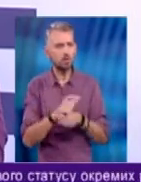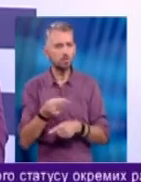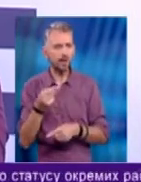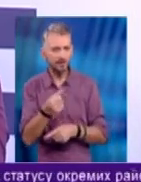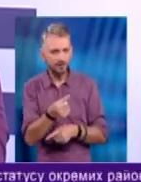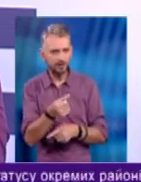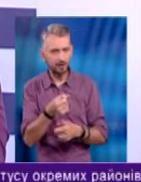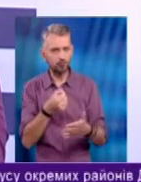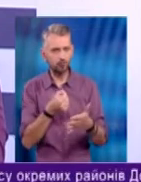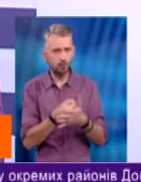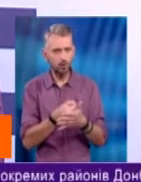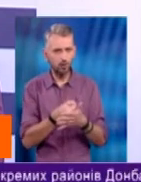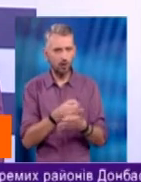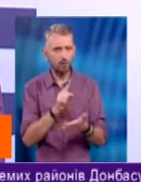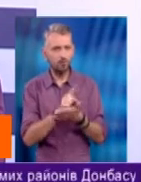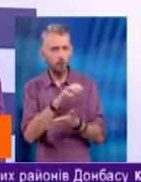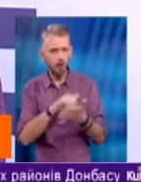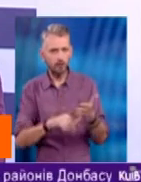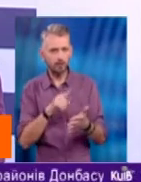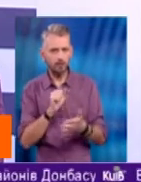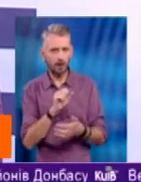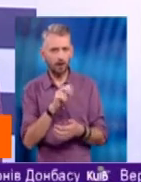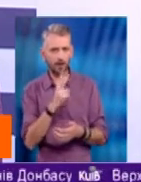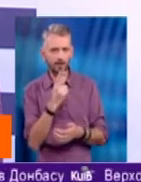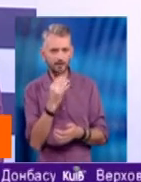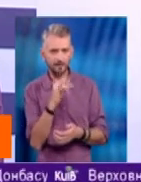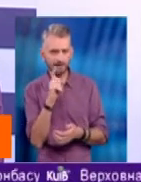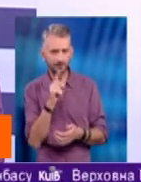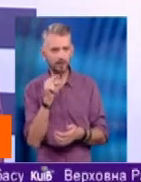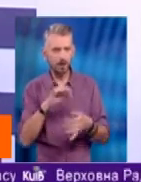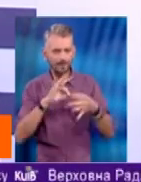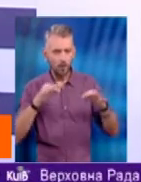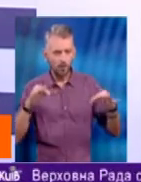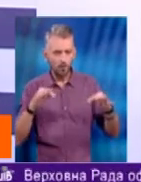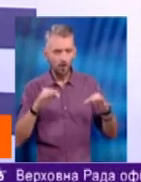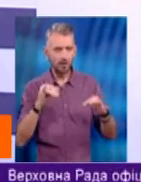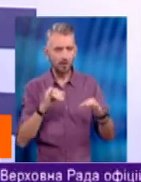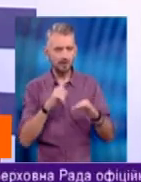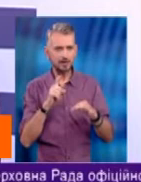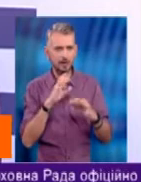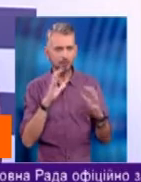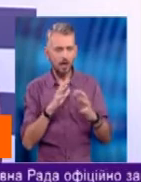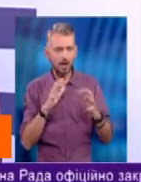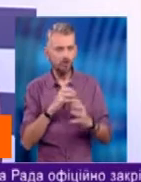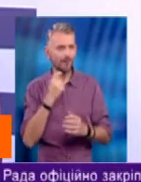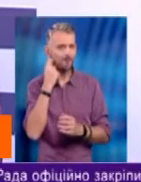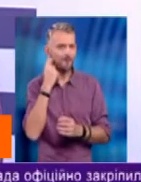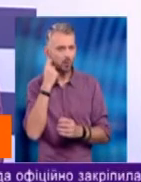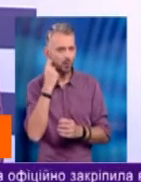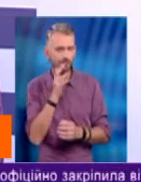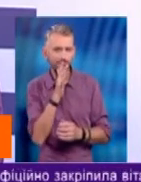до податків саме за акциз. Тому та формула саме із збереженням віку автомобіля помножено